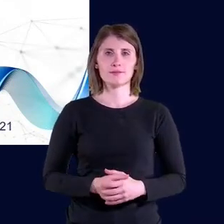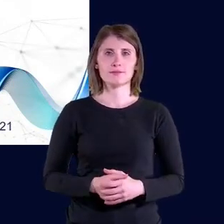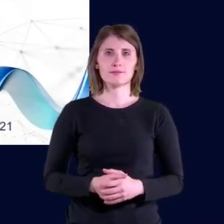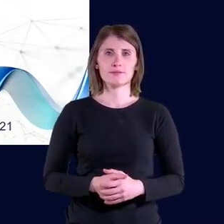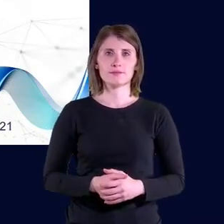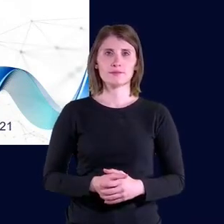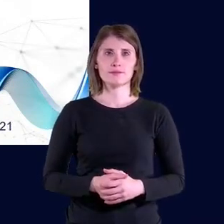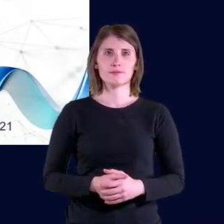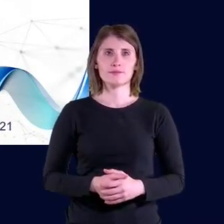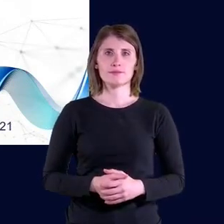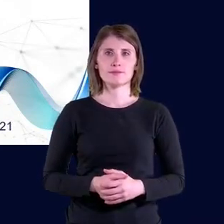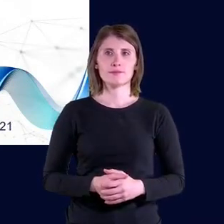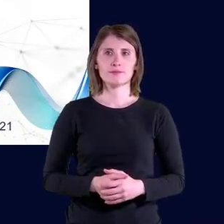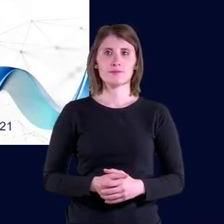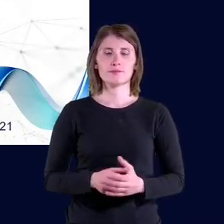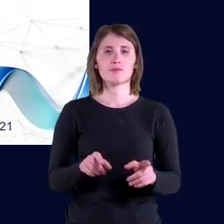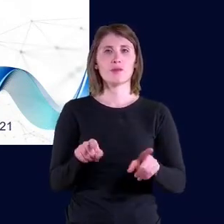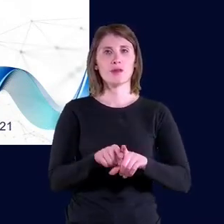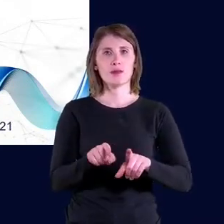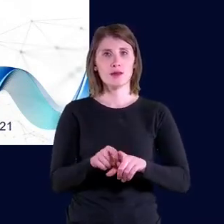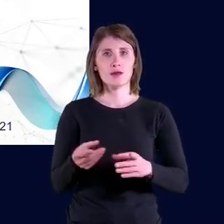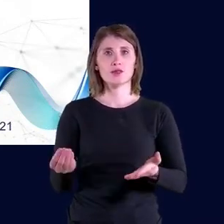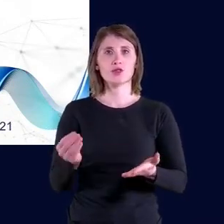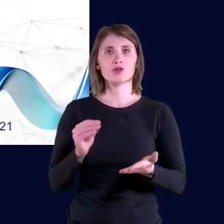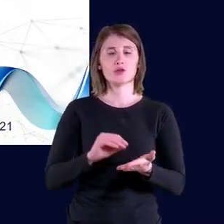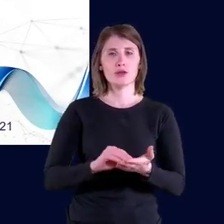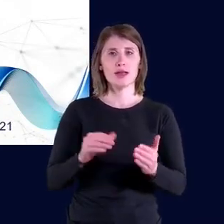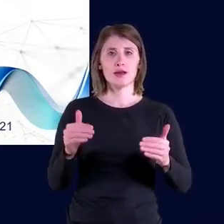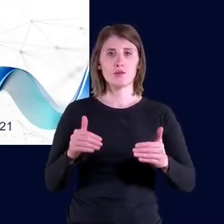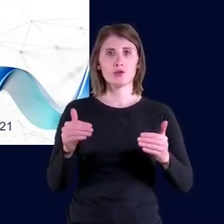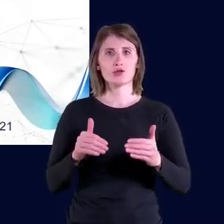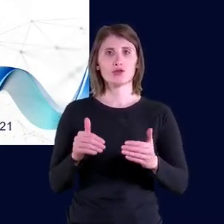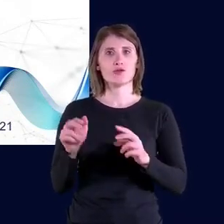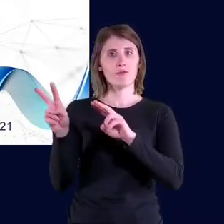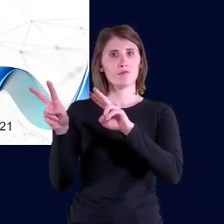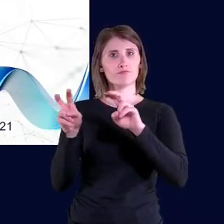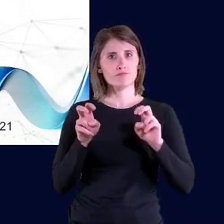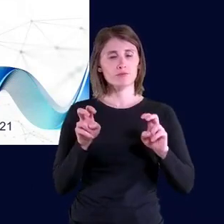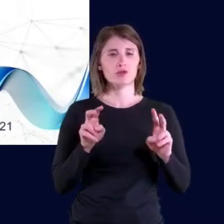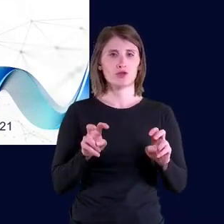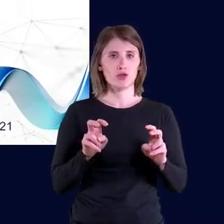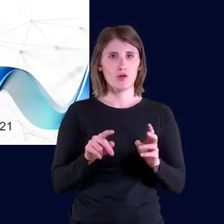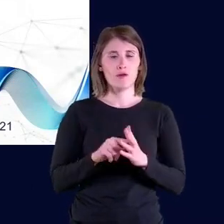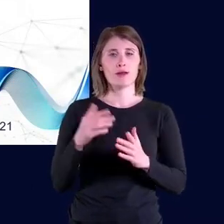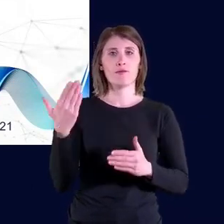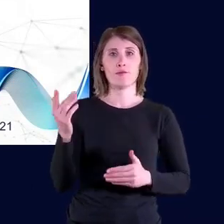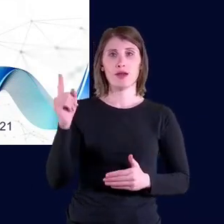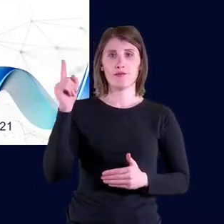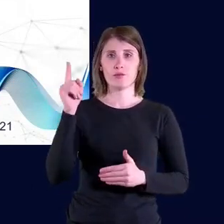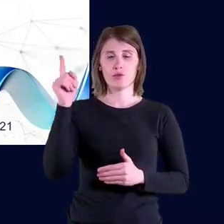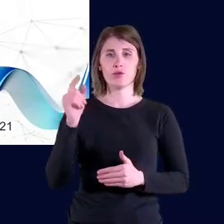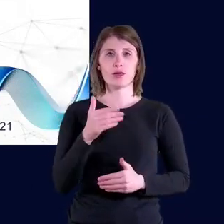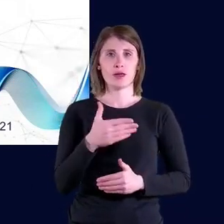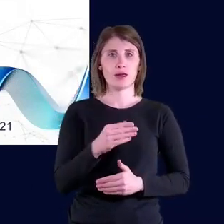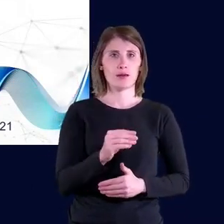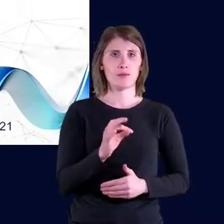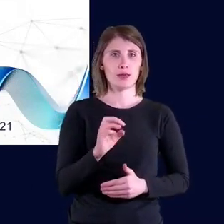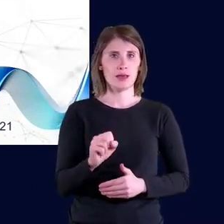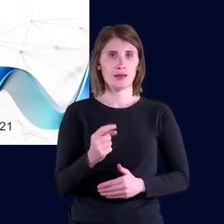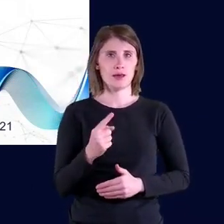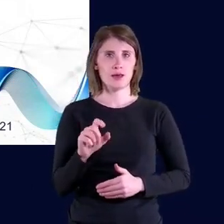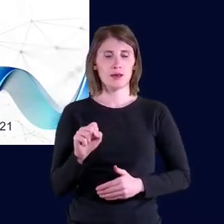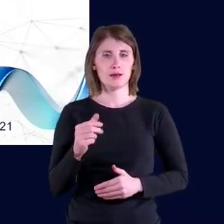dzień do Dana została także możliwość cytowań w prawym górnym rogu na widoku metadanych jest